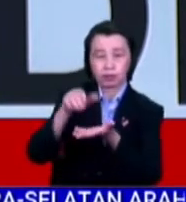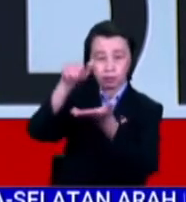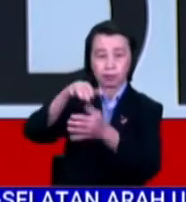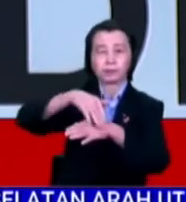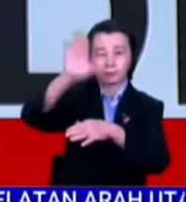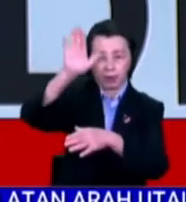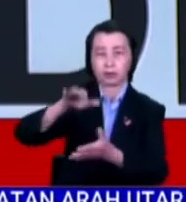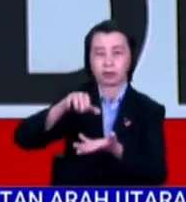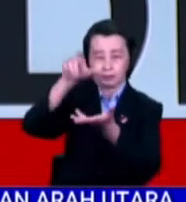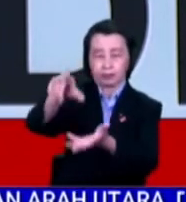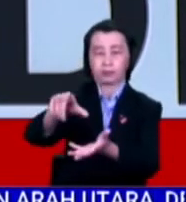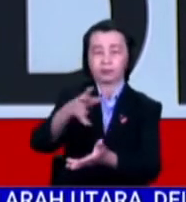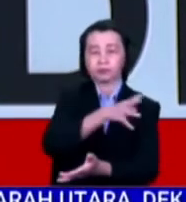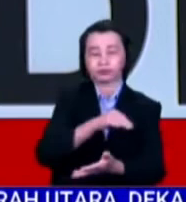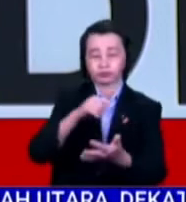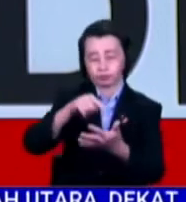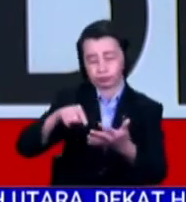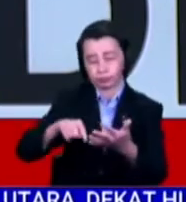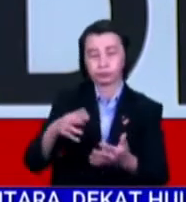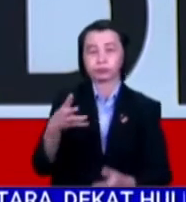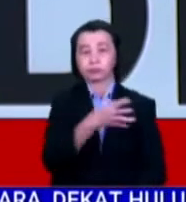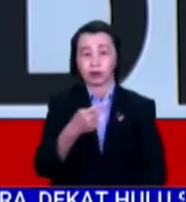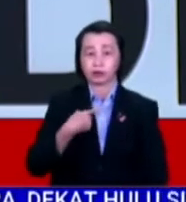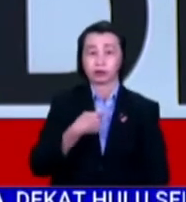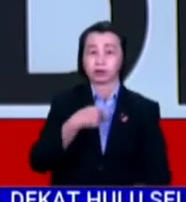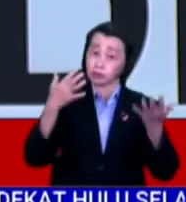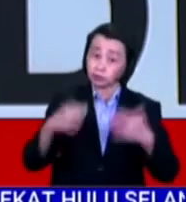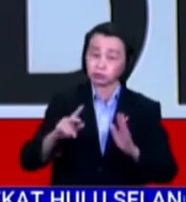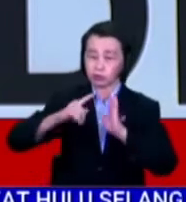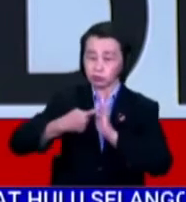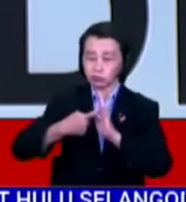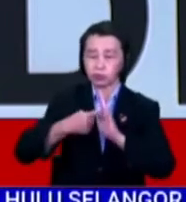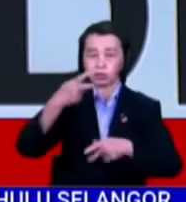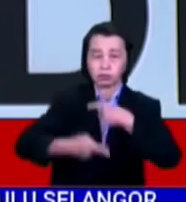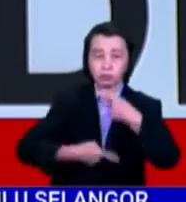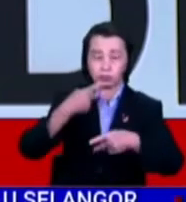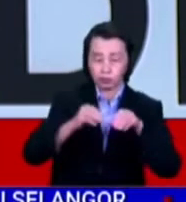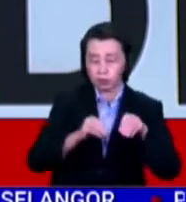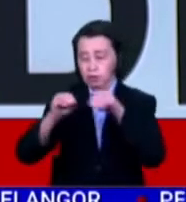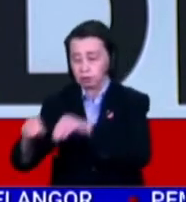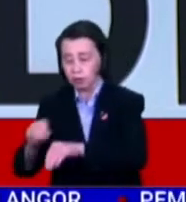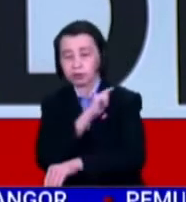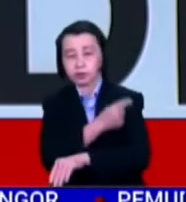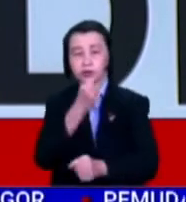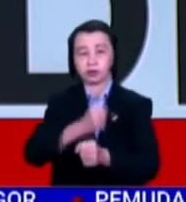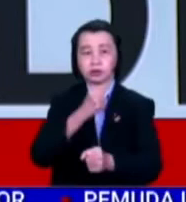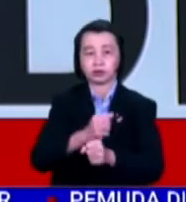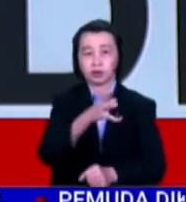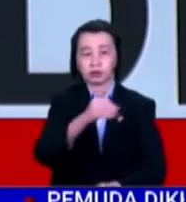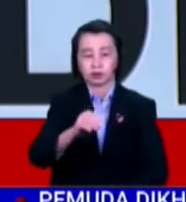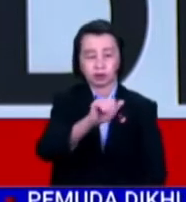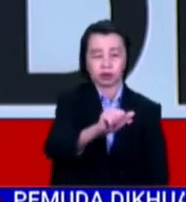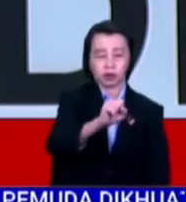lebih, tetapi juga kita telah memulakan proses pemindahan tenaga kerja dan juga